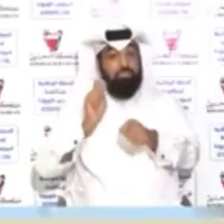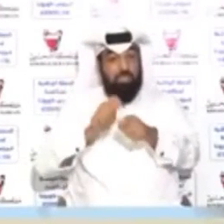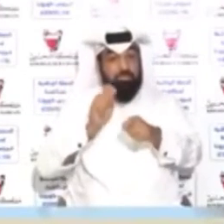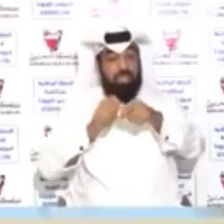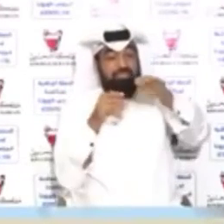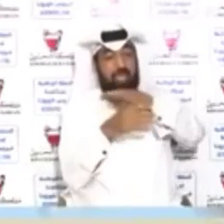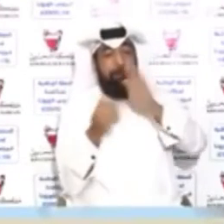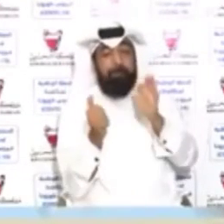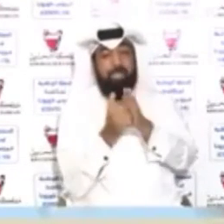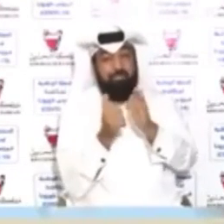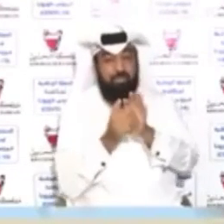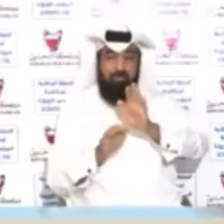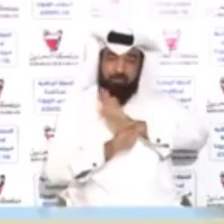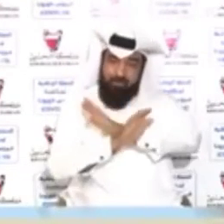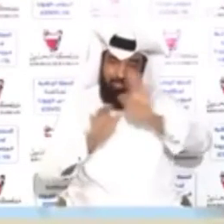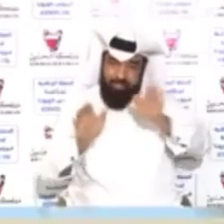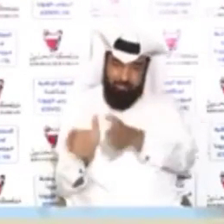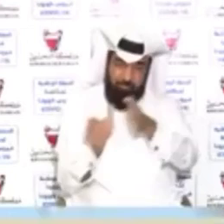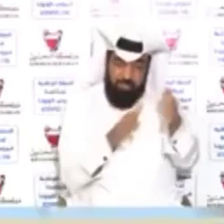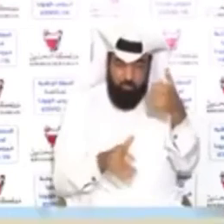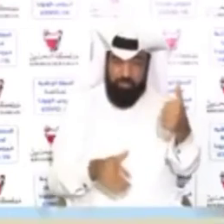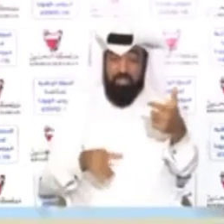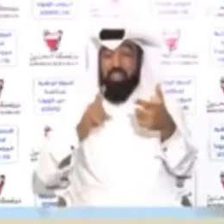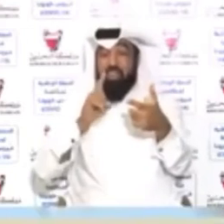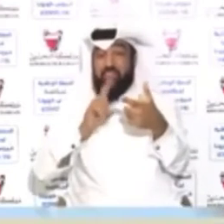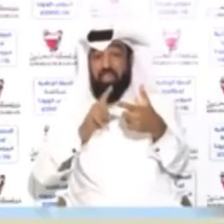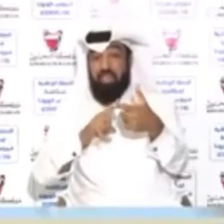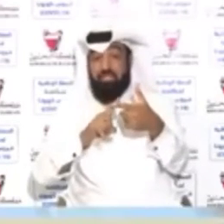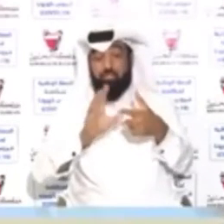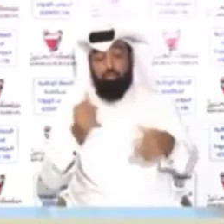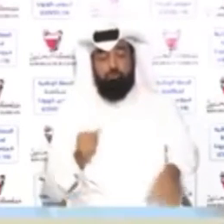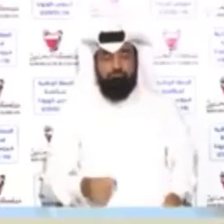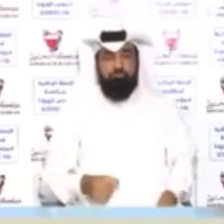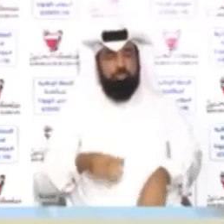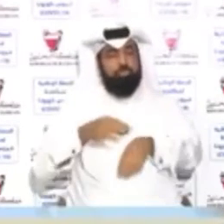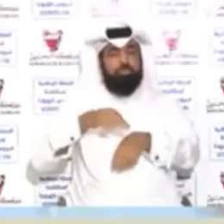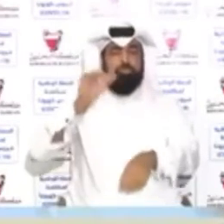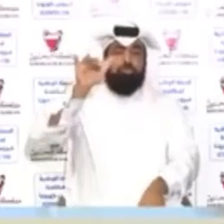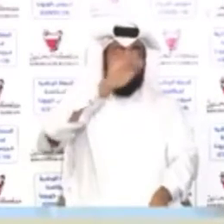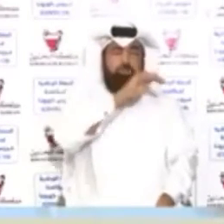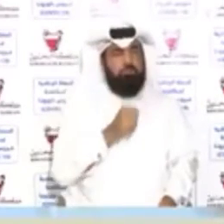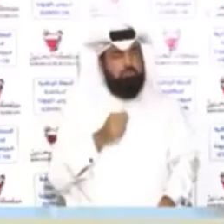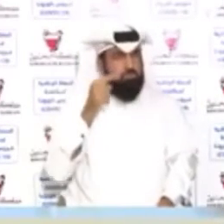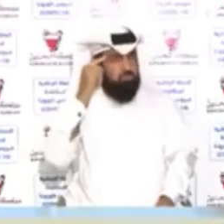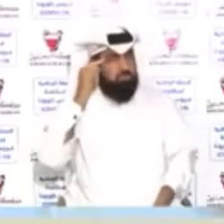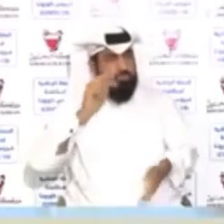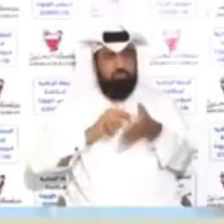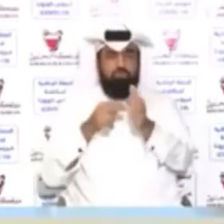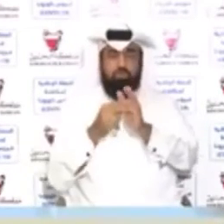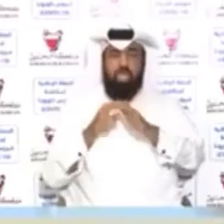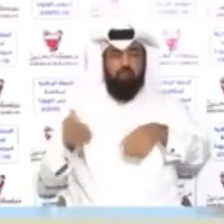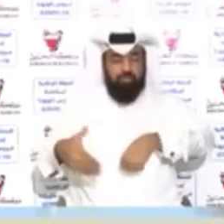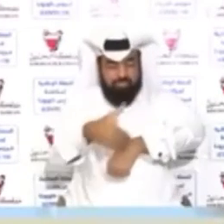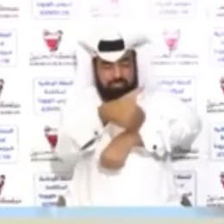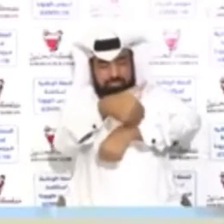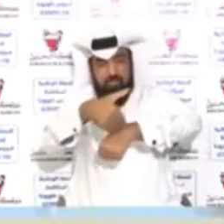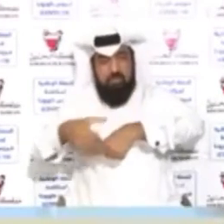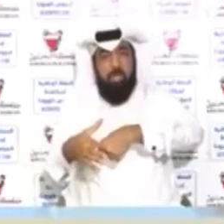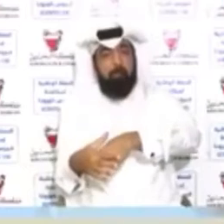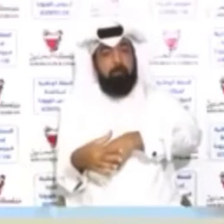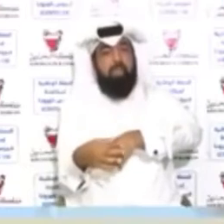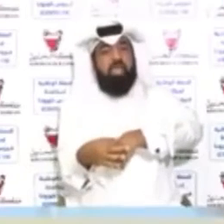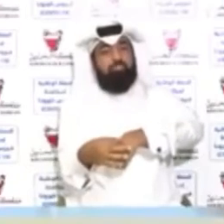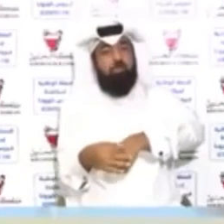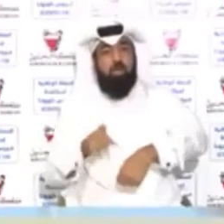المنزل الآمن. أما ما يتعلق إلى السؤال اللي تردد بخصوص علاج البلازما، أحب أؤكد